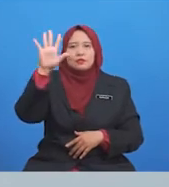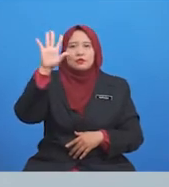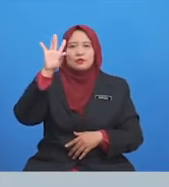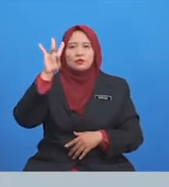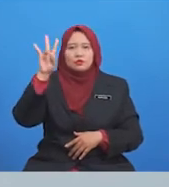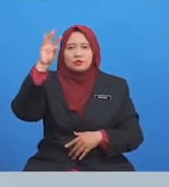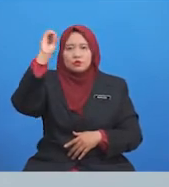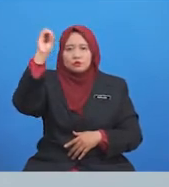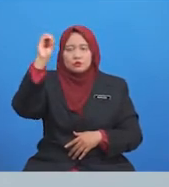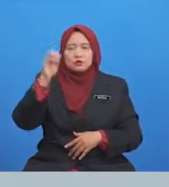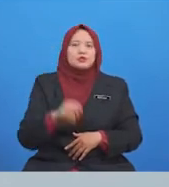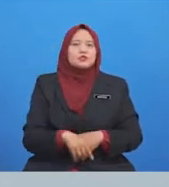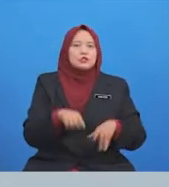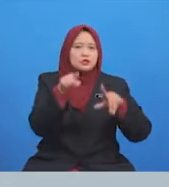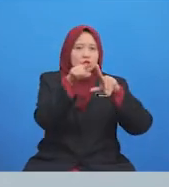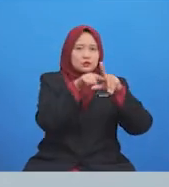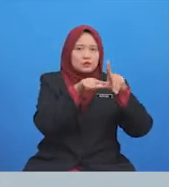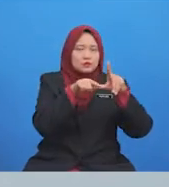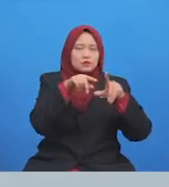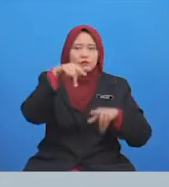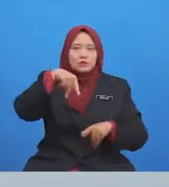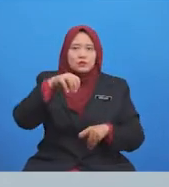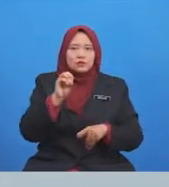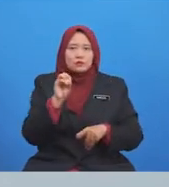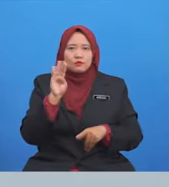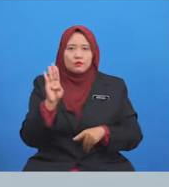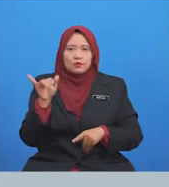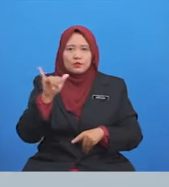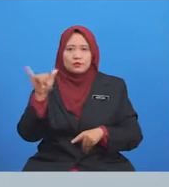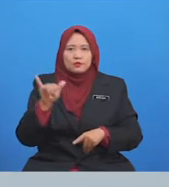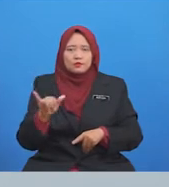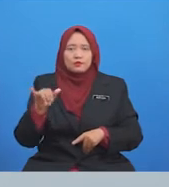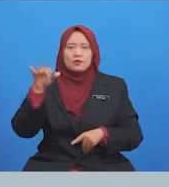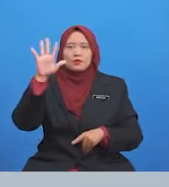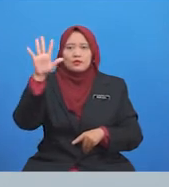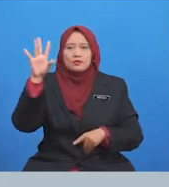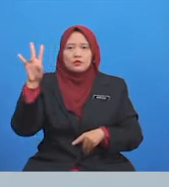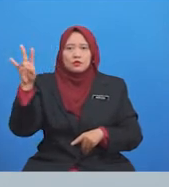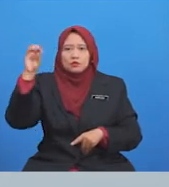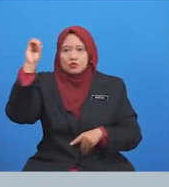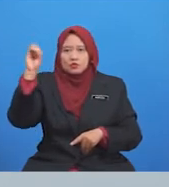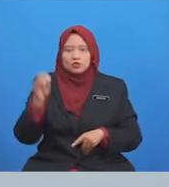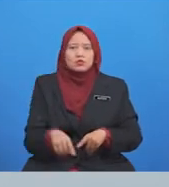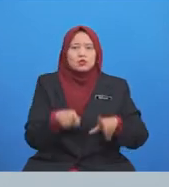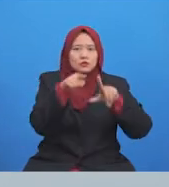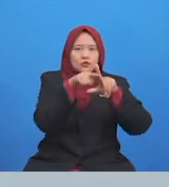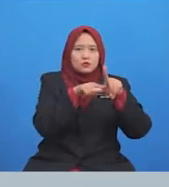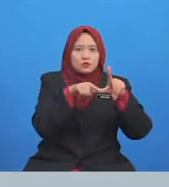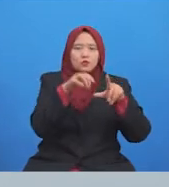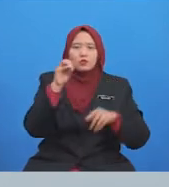Sudut POB bersamaan 57 darjah. Sudut